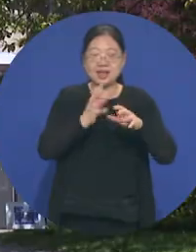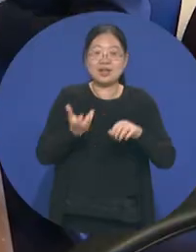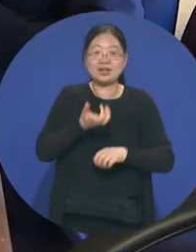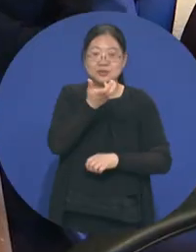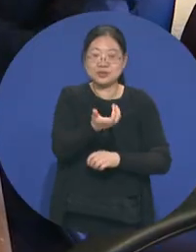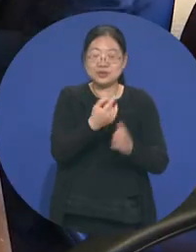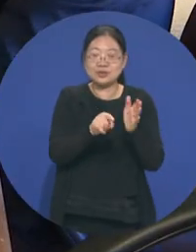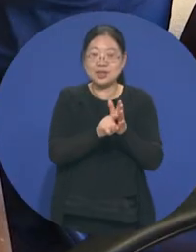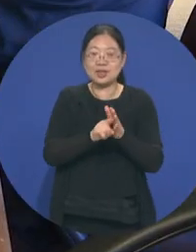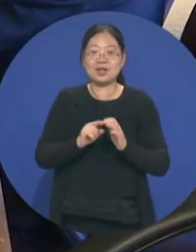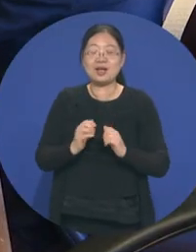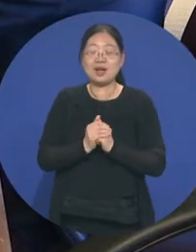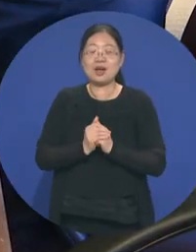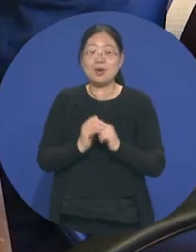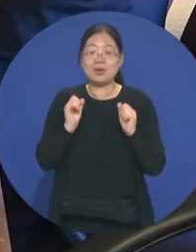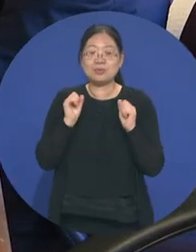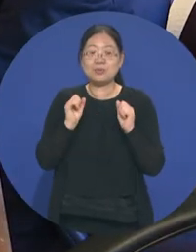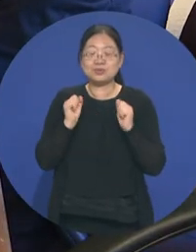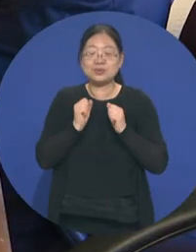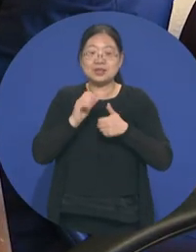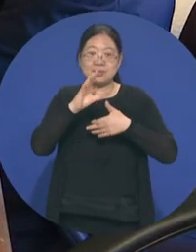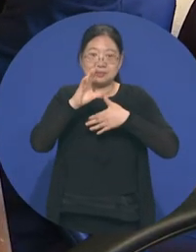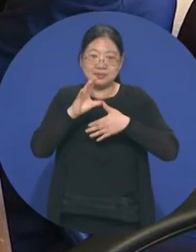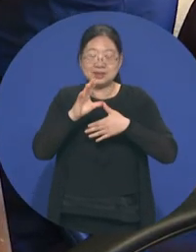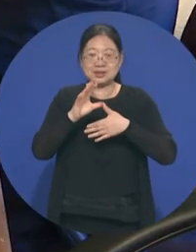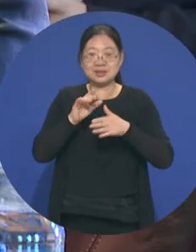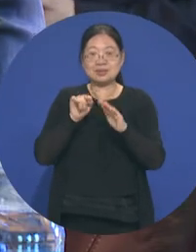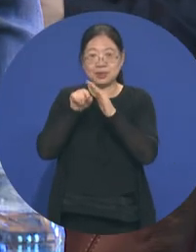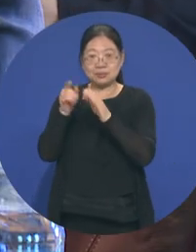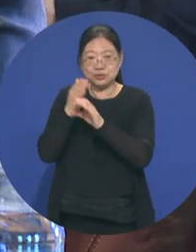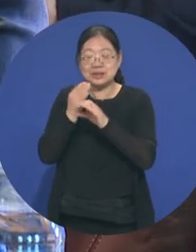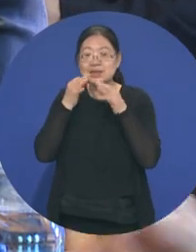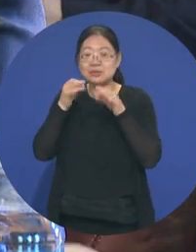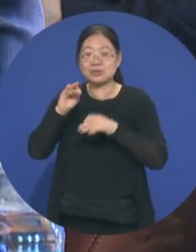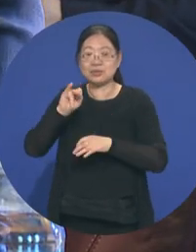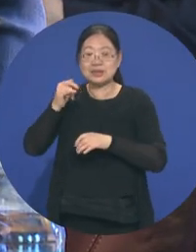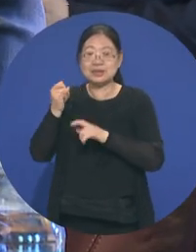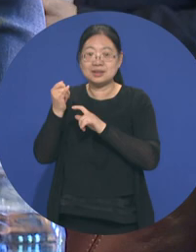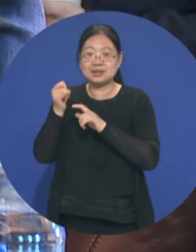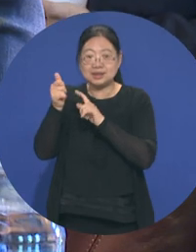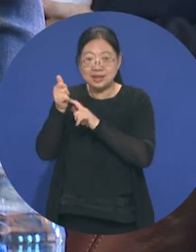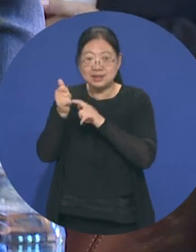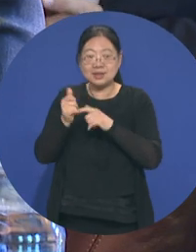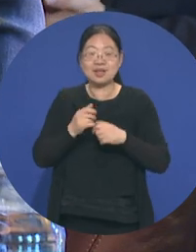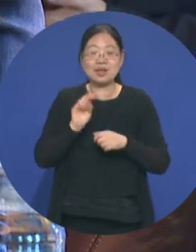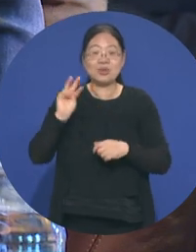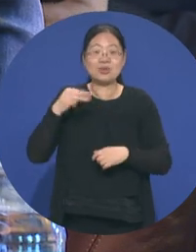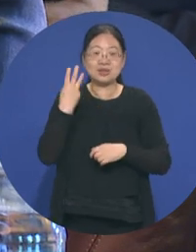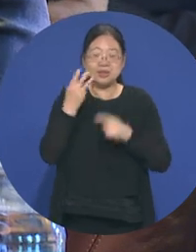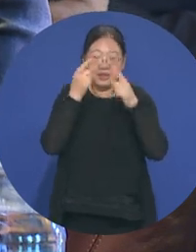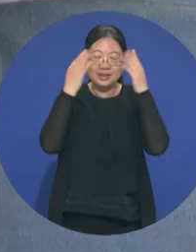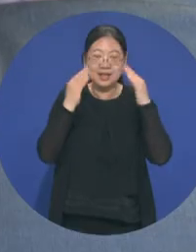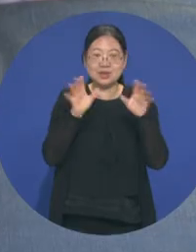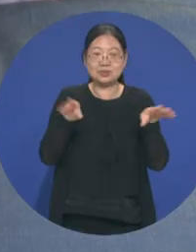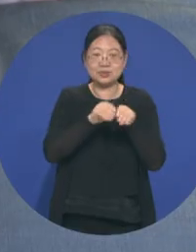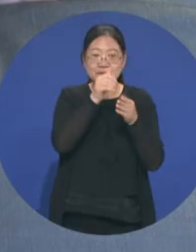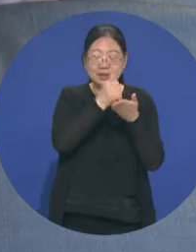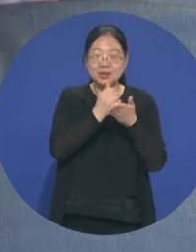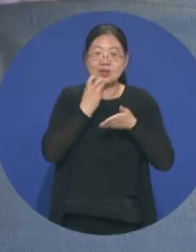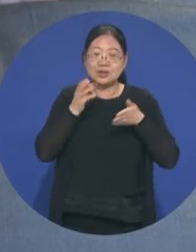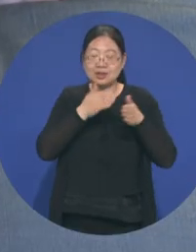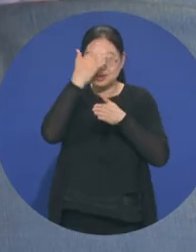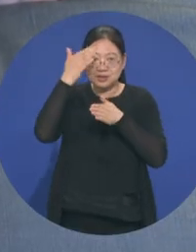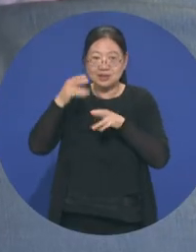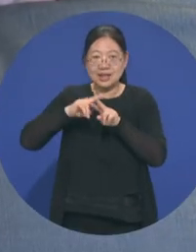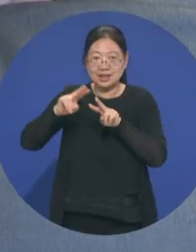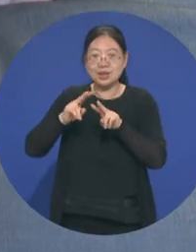위해 북미지역 해외출장에 나선 김동 도지사는 워싱턴대 총장을 만났습니다 경기청년 사다리 프로그램에 대한